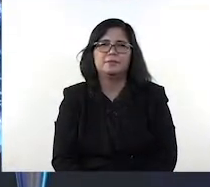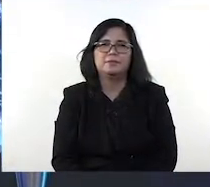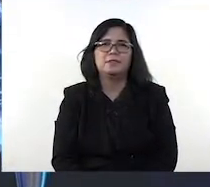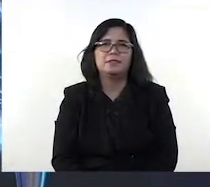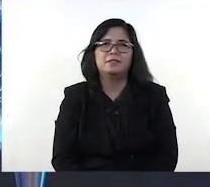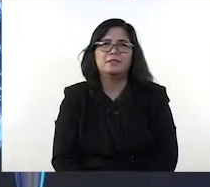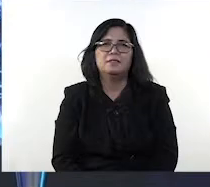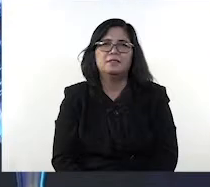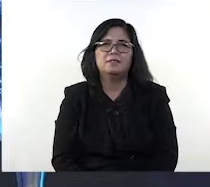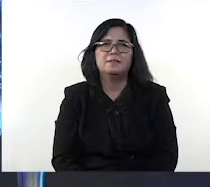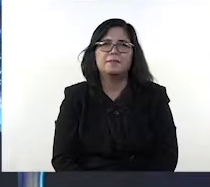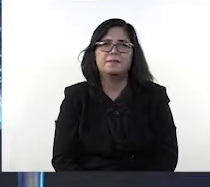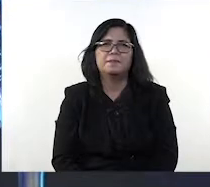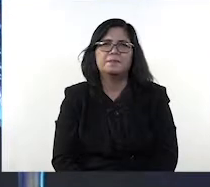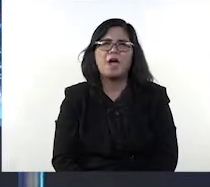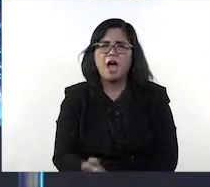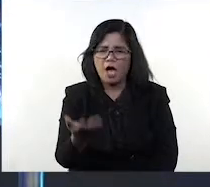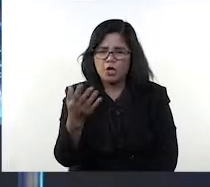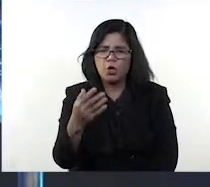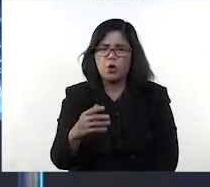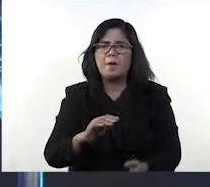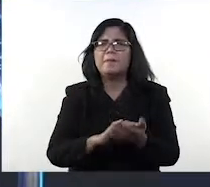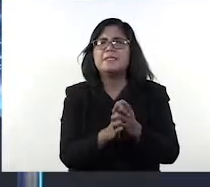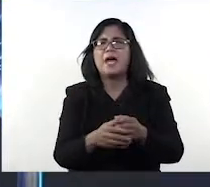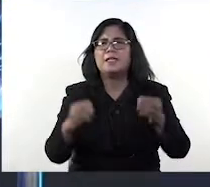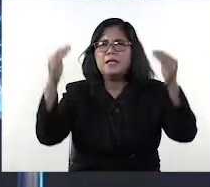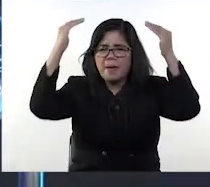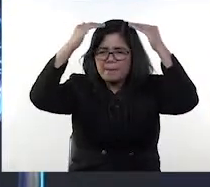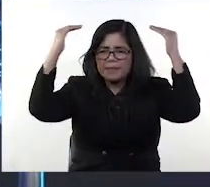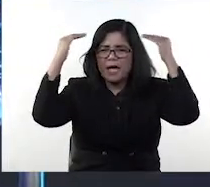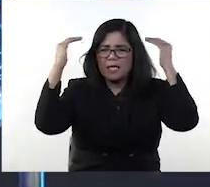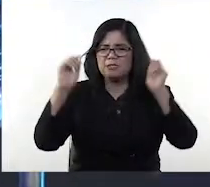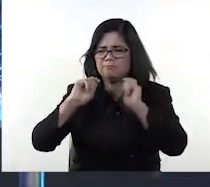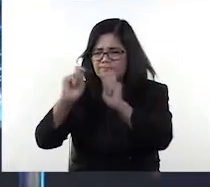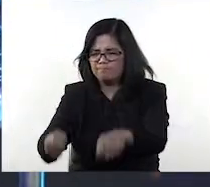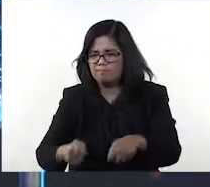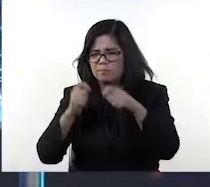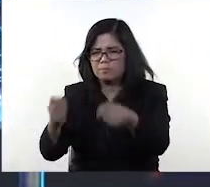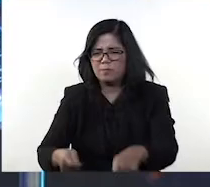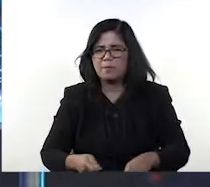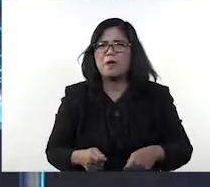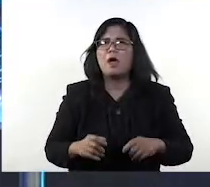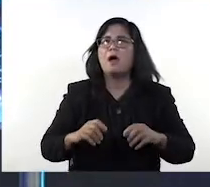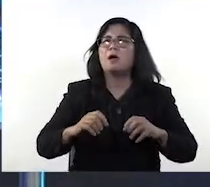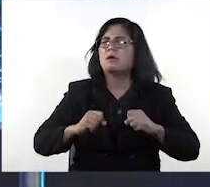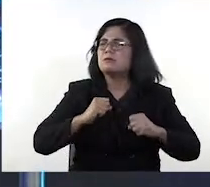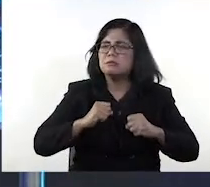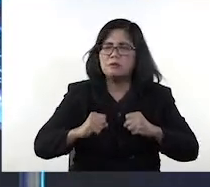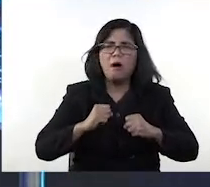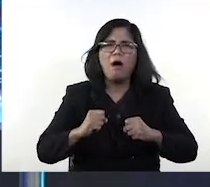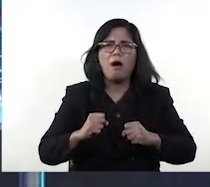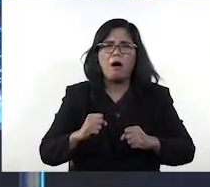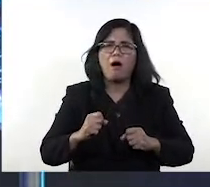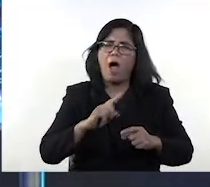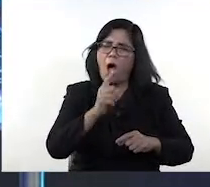Hai boleh ngasih jadi seorang petani yang bekerja keras Hai awalnya menabur awalnya menabur awalnya